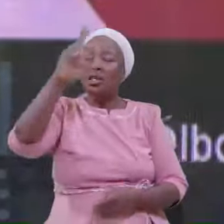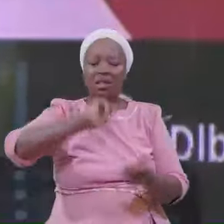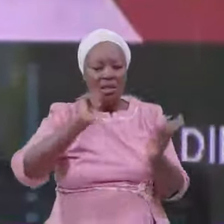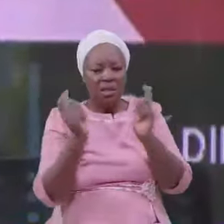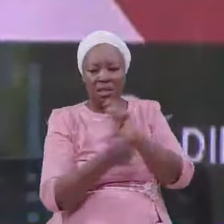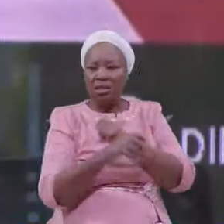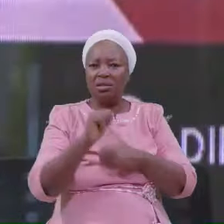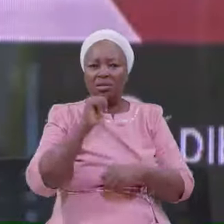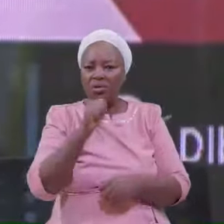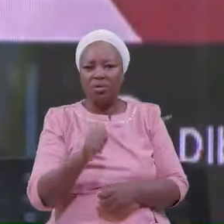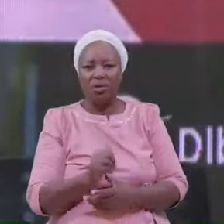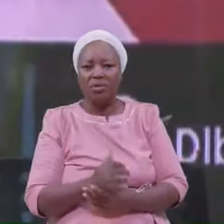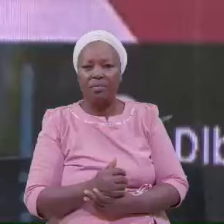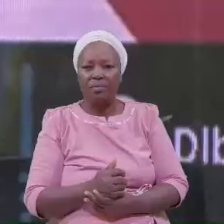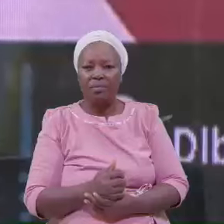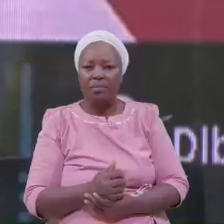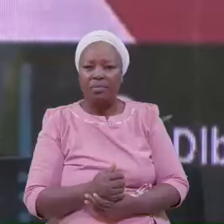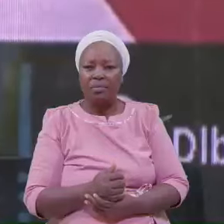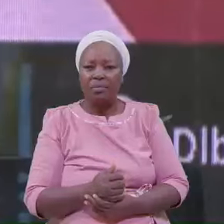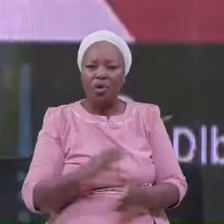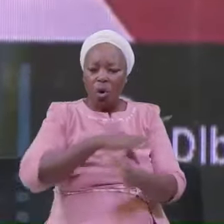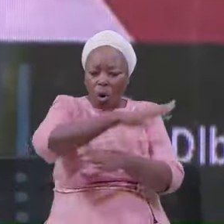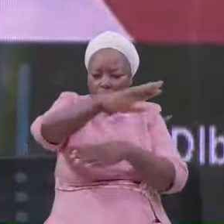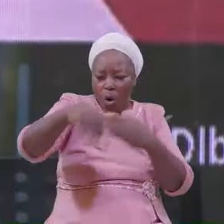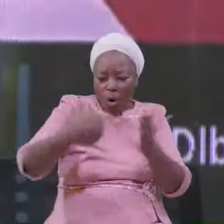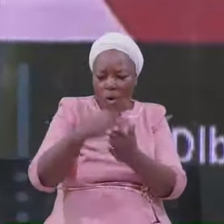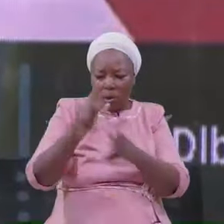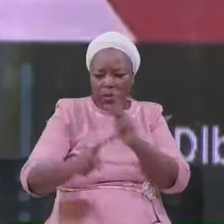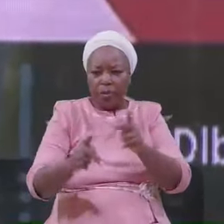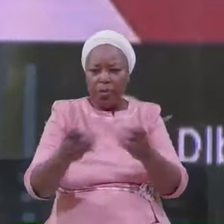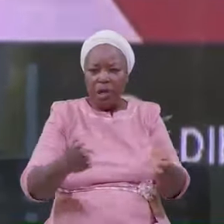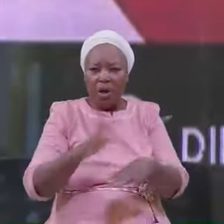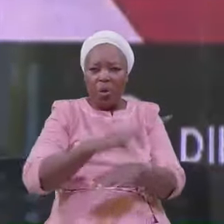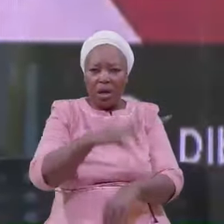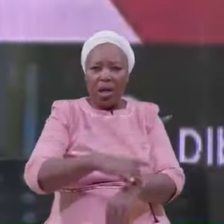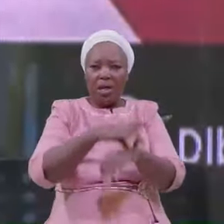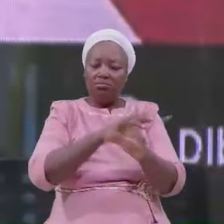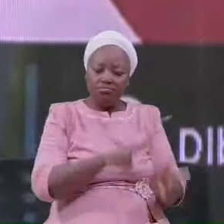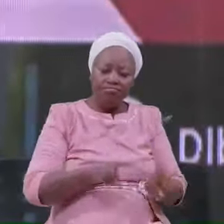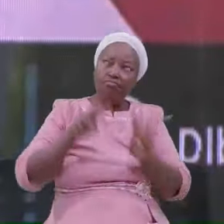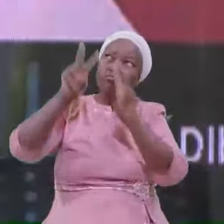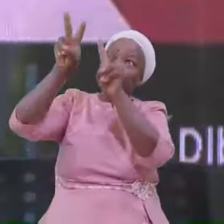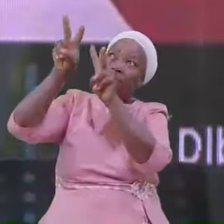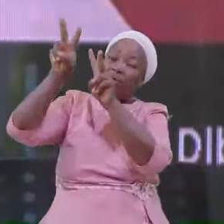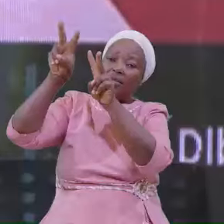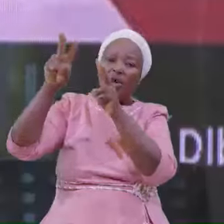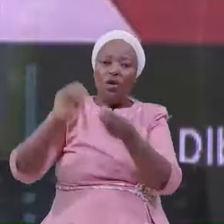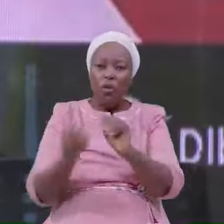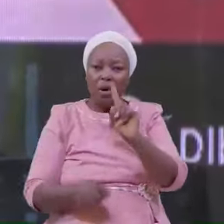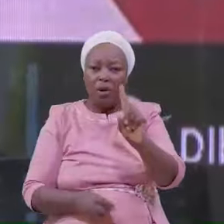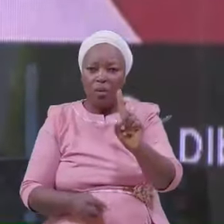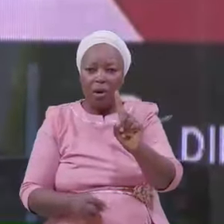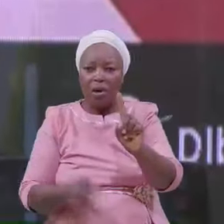hindi nagbabago. All the ends of the earth can look up to Him, number one, be